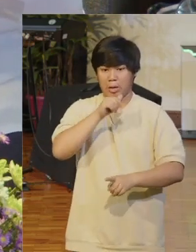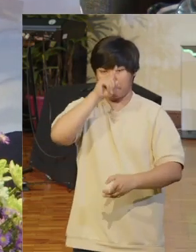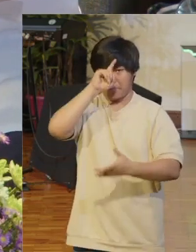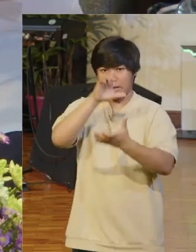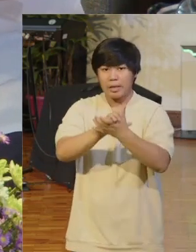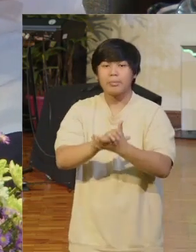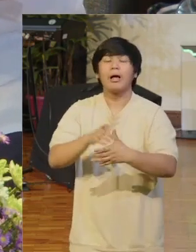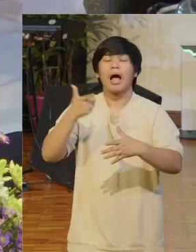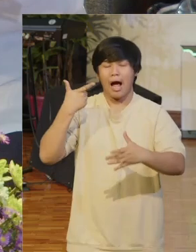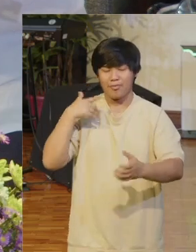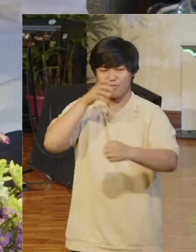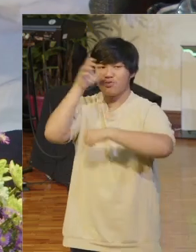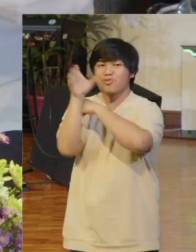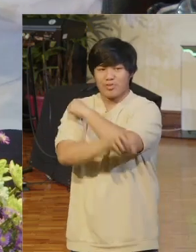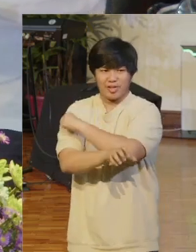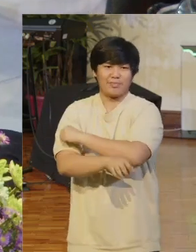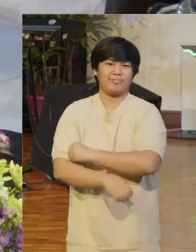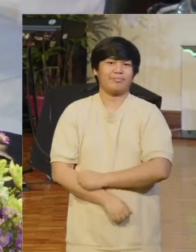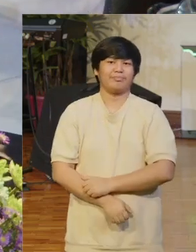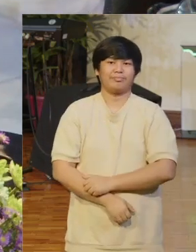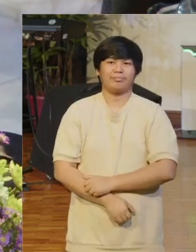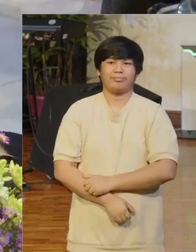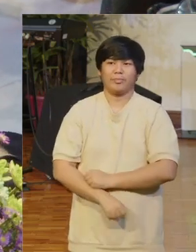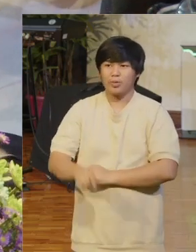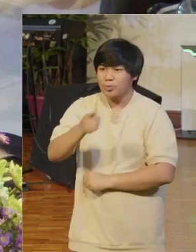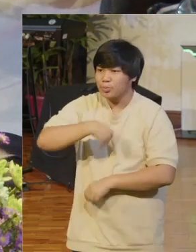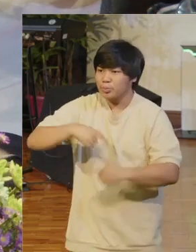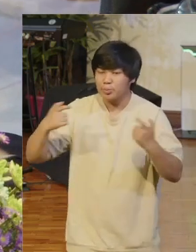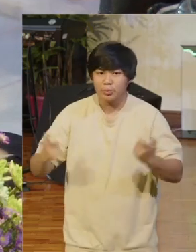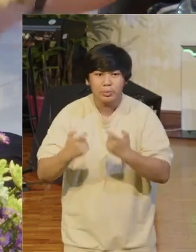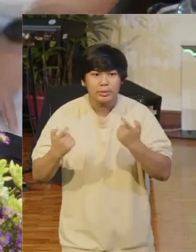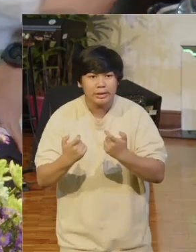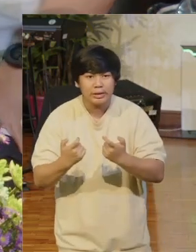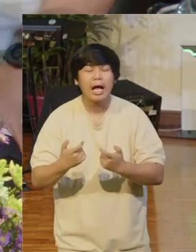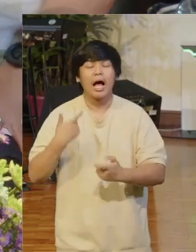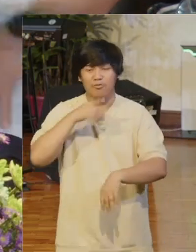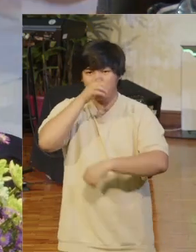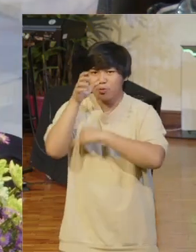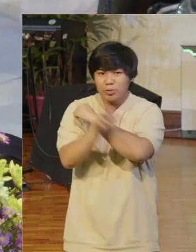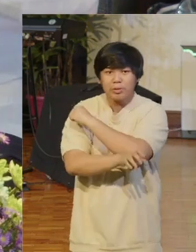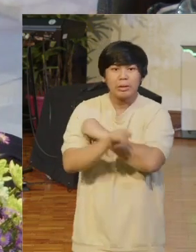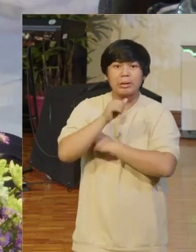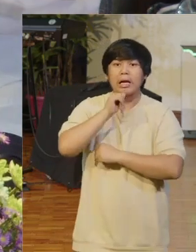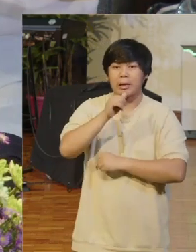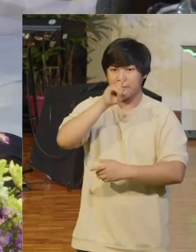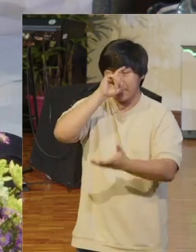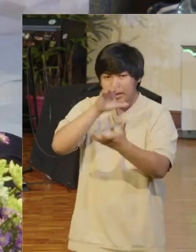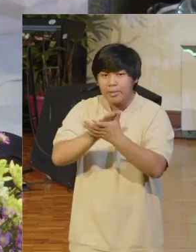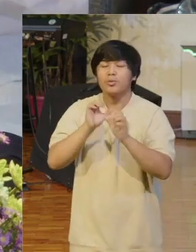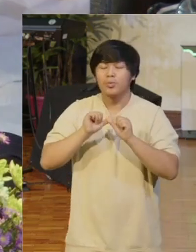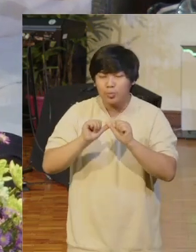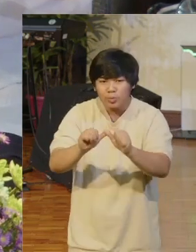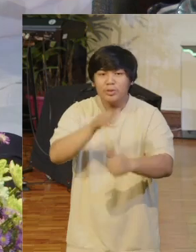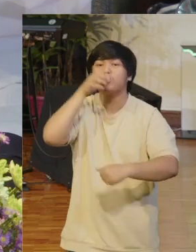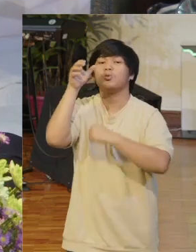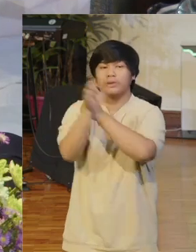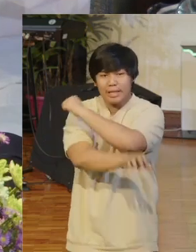condemned already. Bilang makasalanan, tayo po ay condemned na. Kung hindi po tayo maniniwala, tayo mananatiling